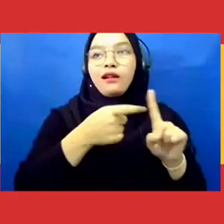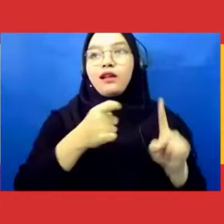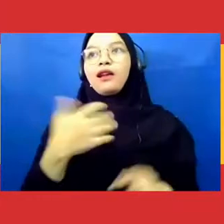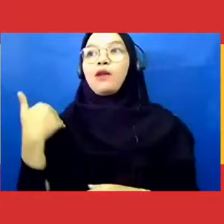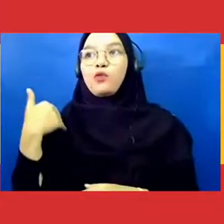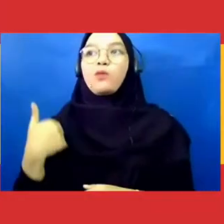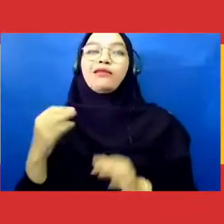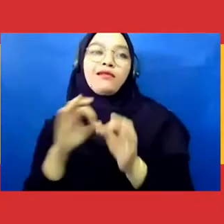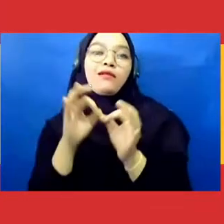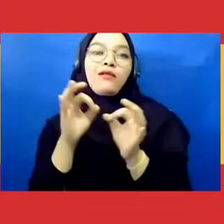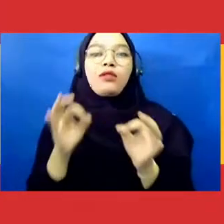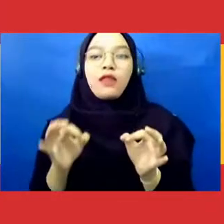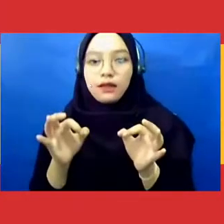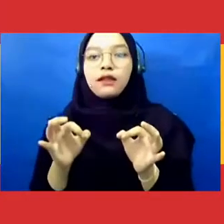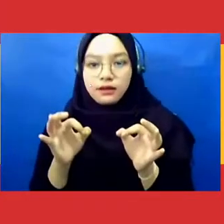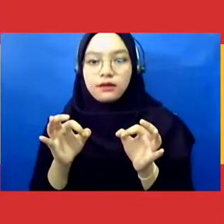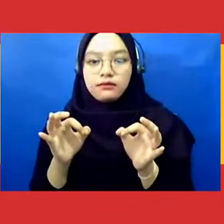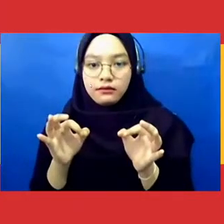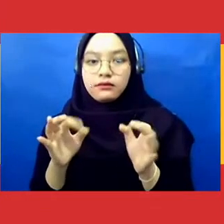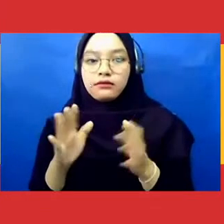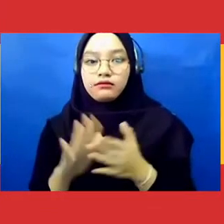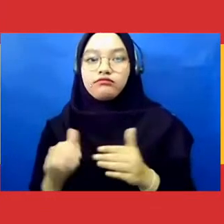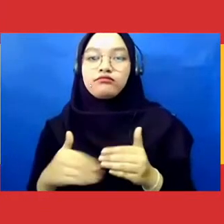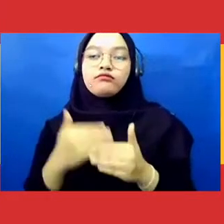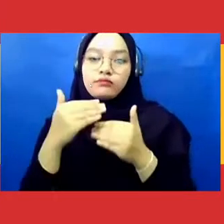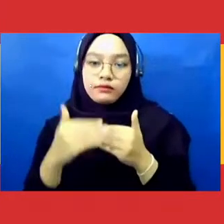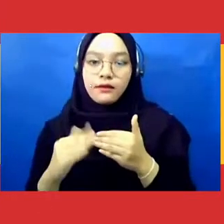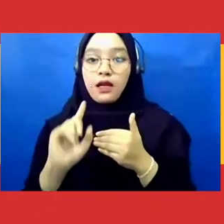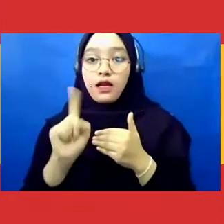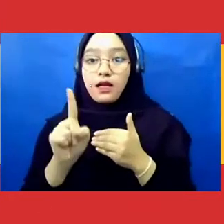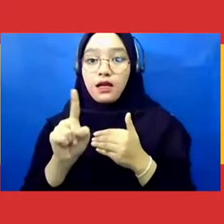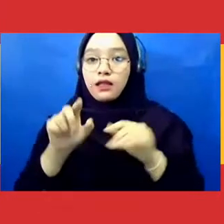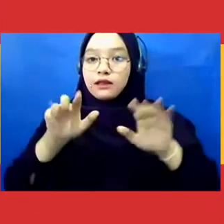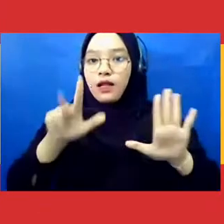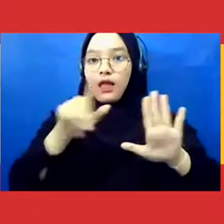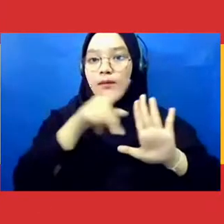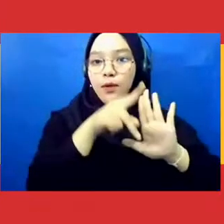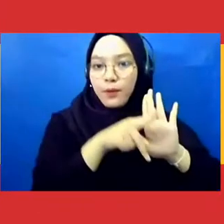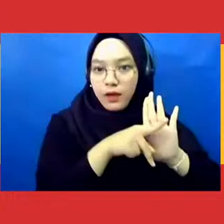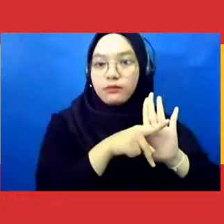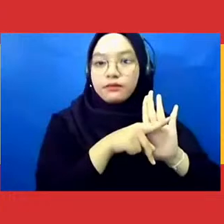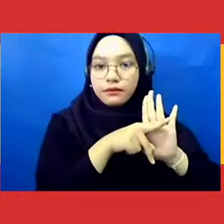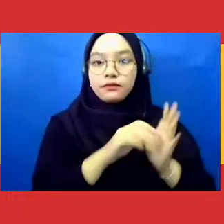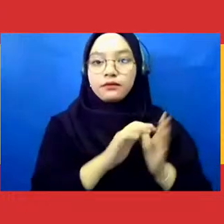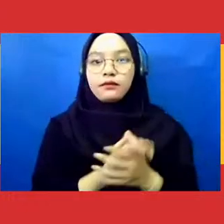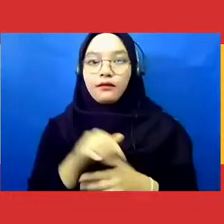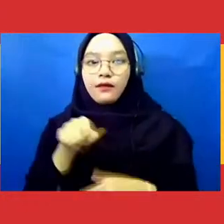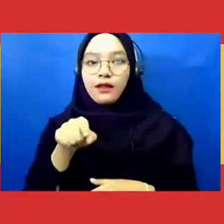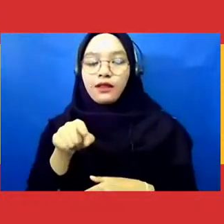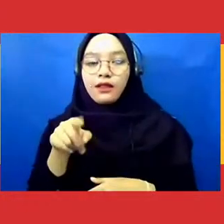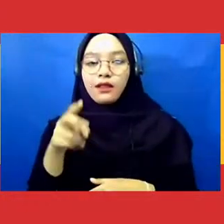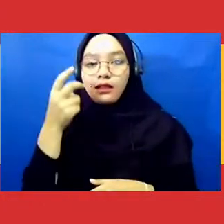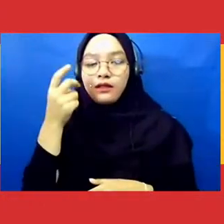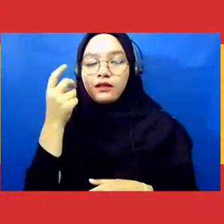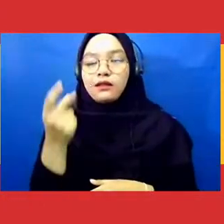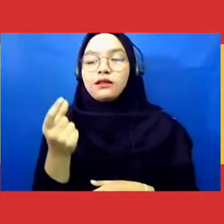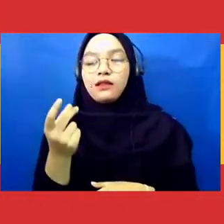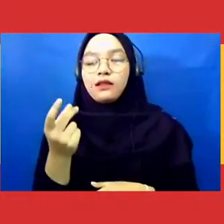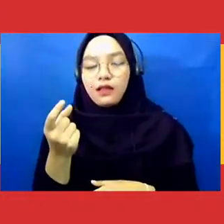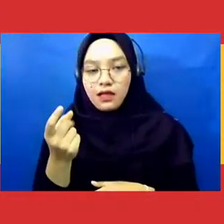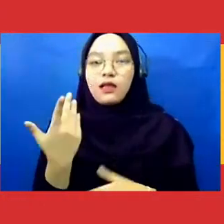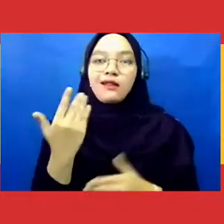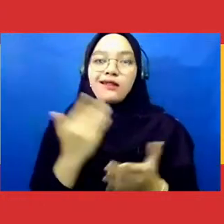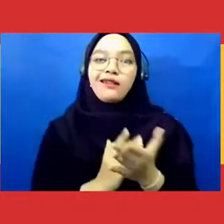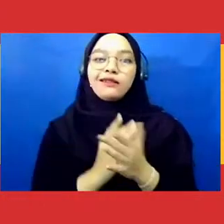kota. Kemudian selanjutnya kita mempunyai 9 program, ya. Nah, ini rencana asal. Kita harus mengingatkan